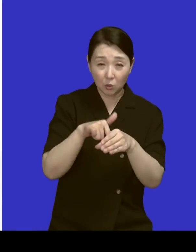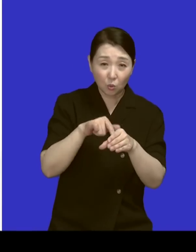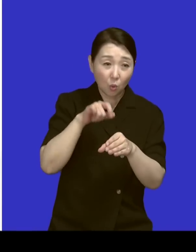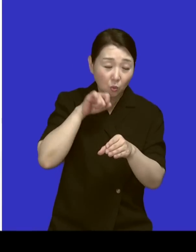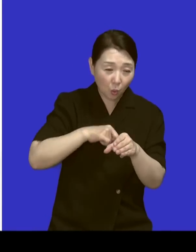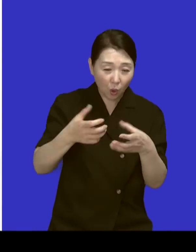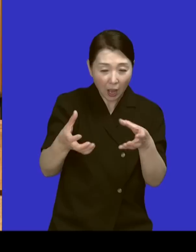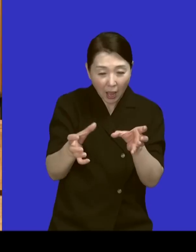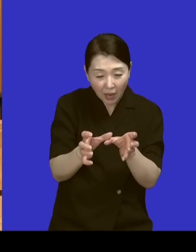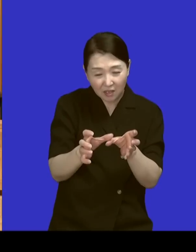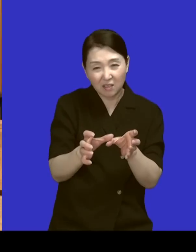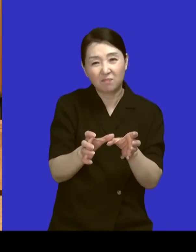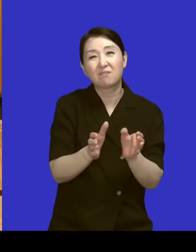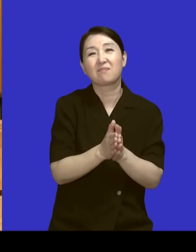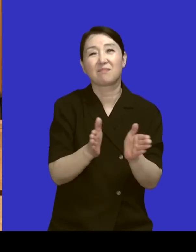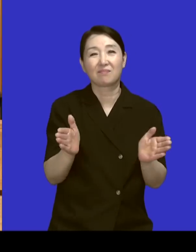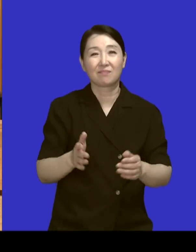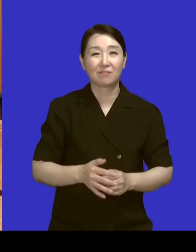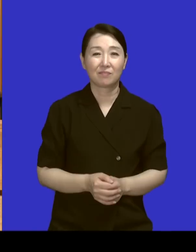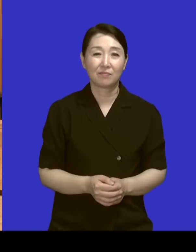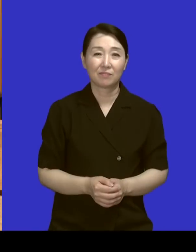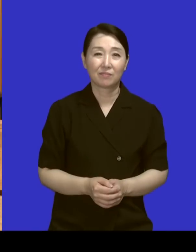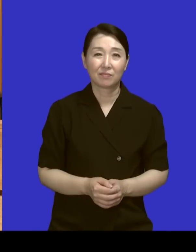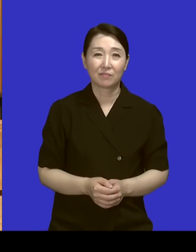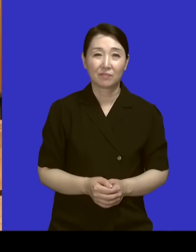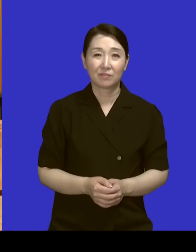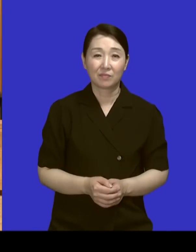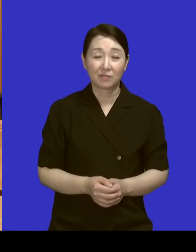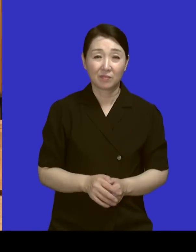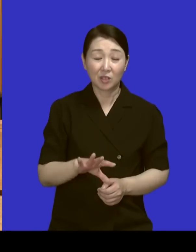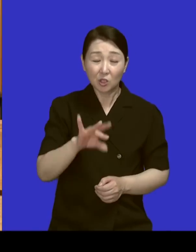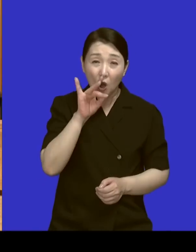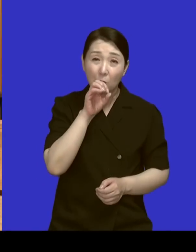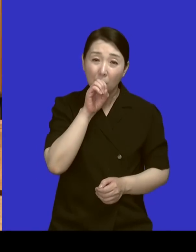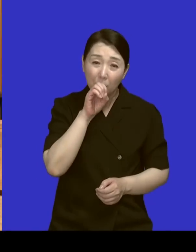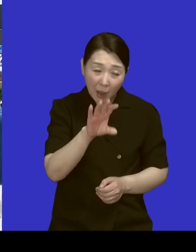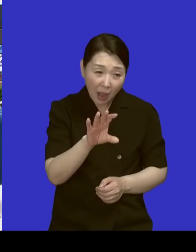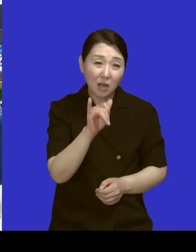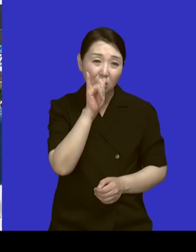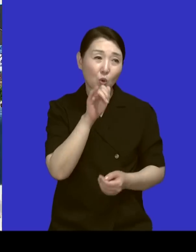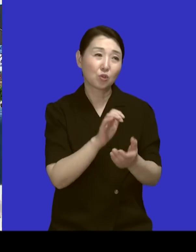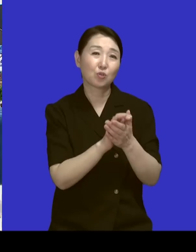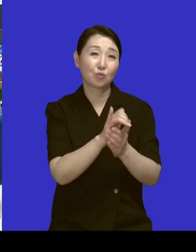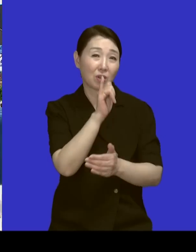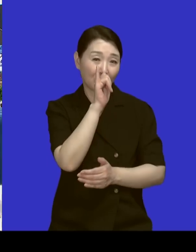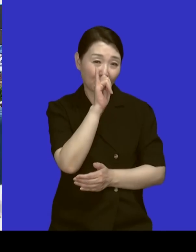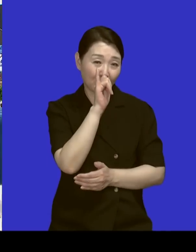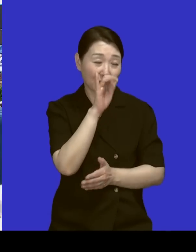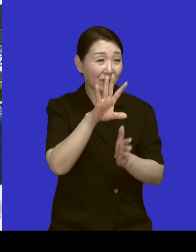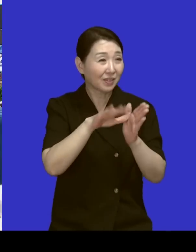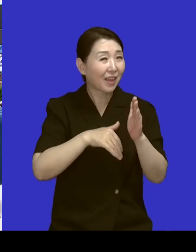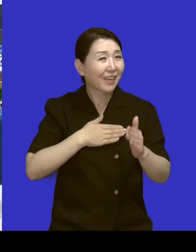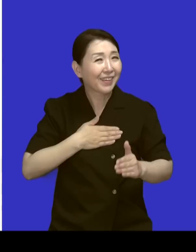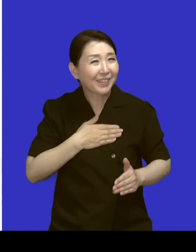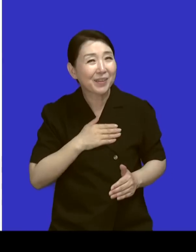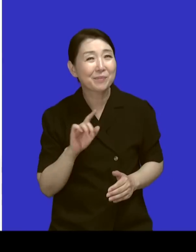생활을 시작하게 된 거였죠. 네. 처음으로 말할 상대가 생기고 친구가 생긴 거네요. 예. 어땠어요?